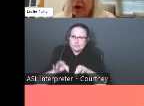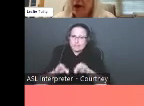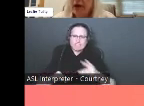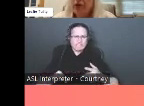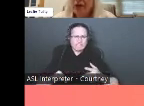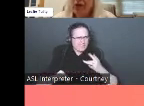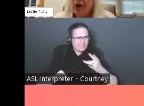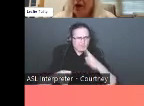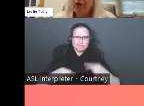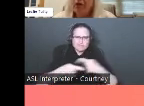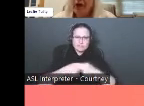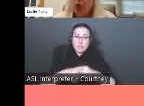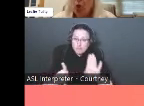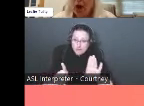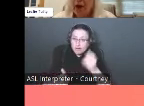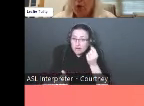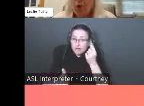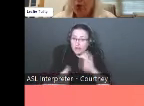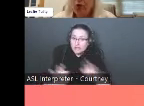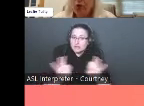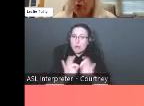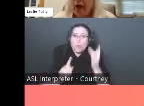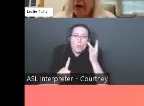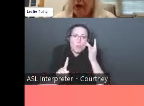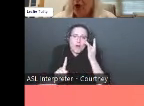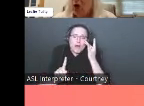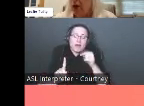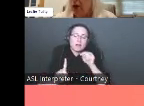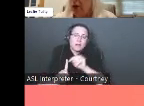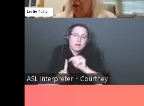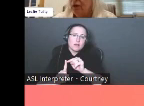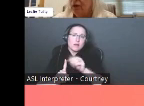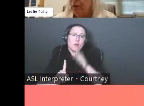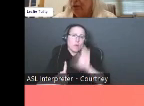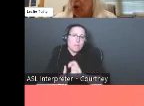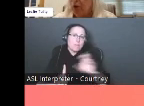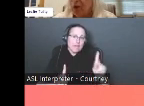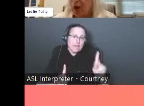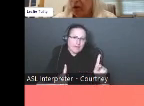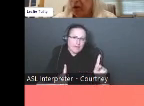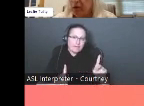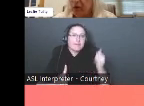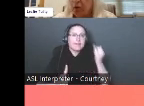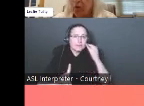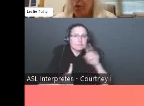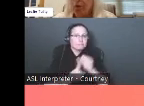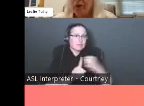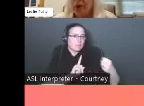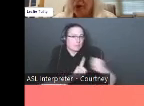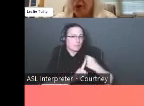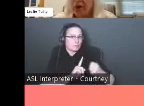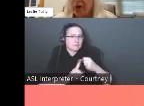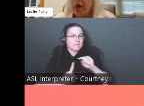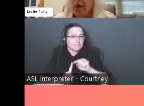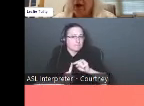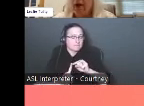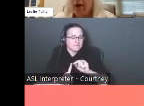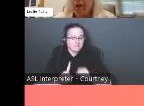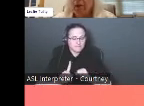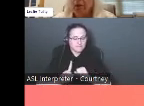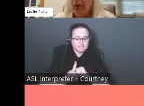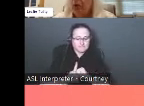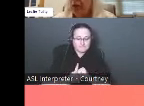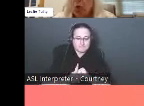même si ça nous rend perplexes, il faut comprendre pourquoi une femme ferait ça dans le contexte de la violence